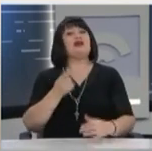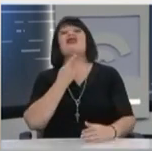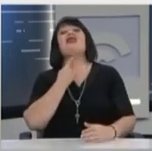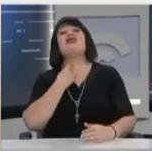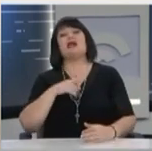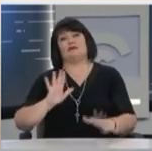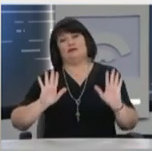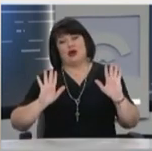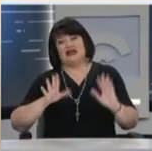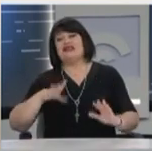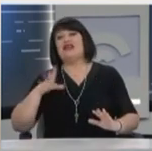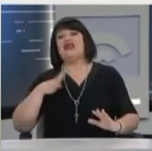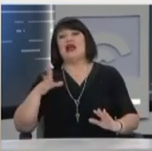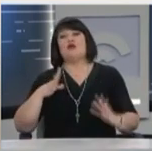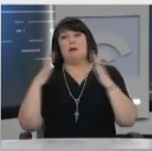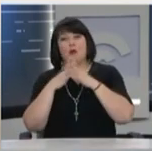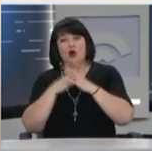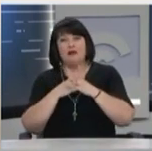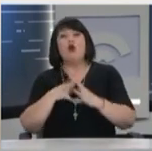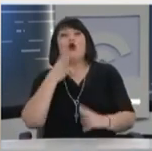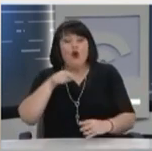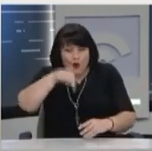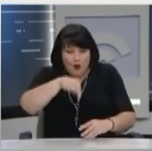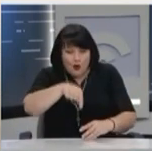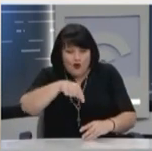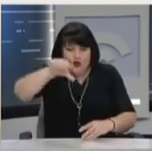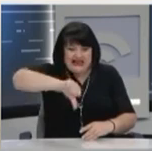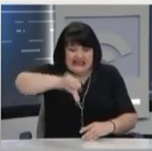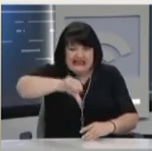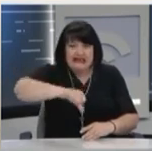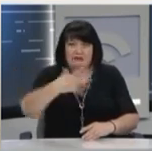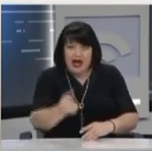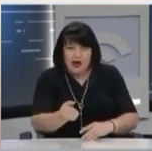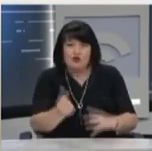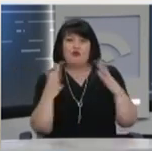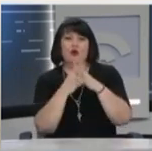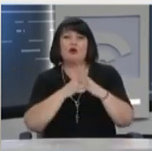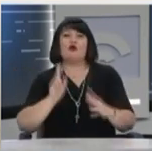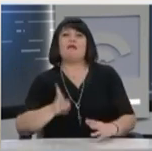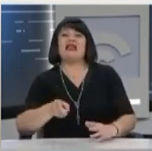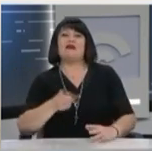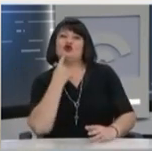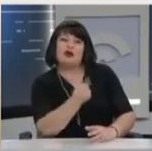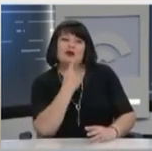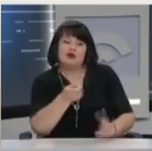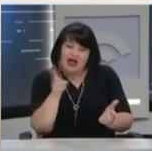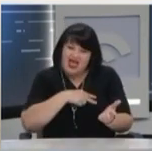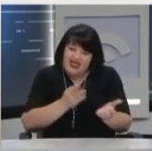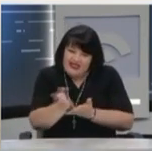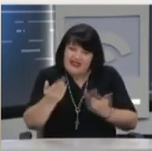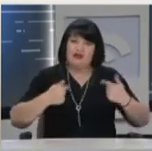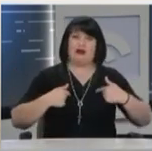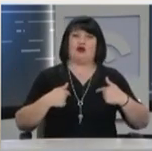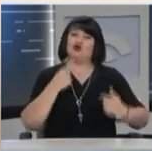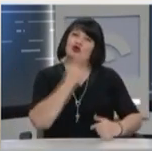πόλεμο. Λόγω αυτών των κοιτασμάτων. Επιβεβαιωθήκαμε ως ελληνική λύση. Το φώναζα. Εδώ λοιπόν γεννάται ένα